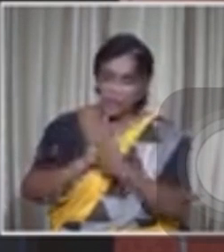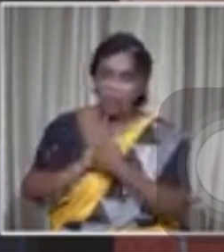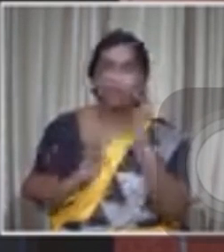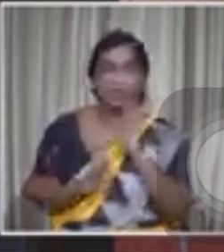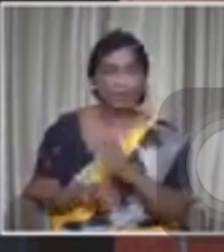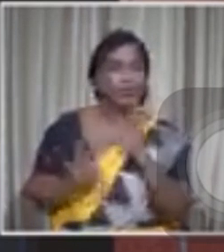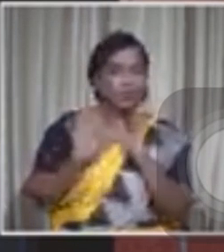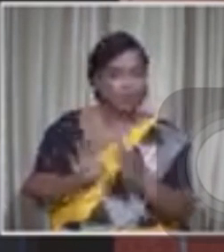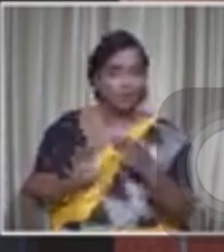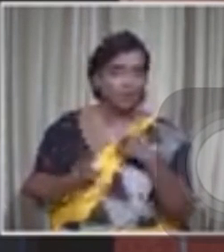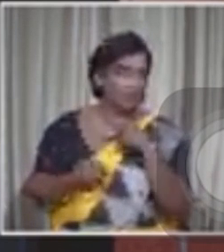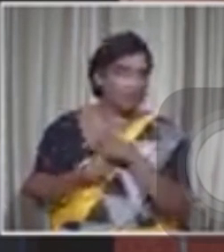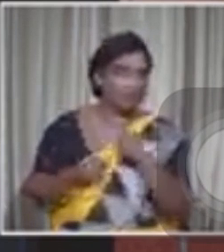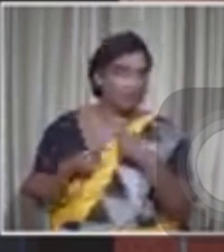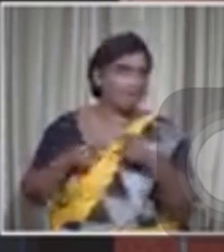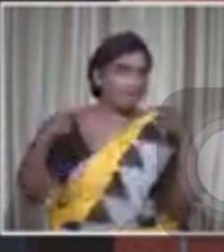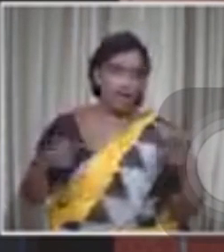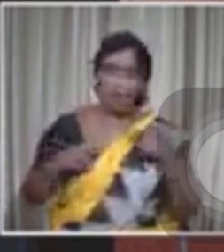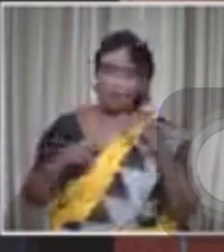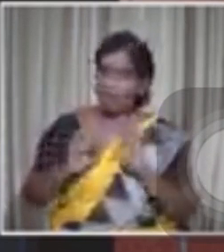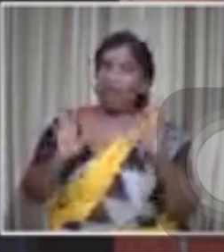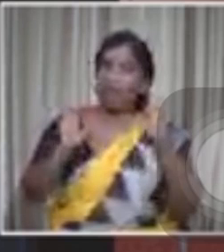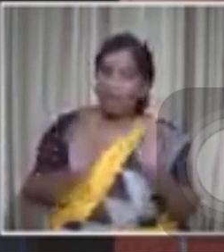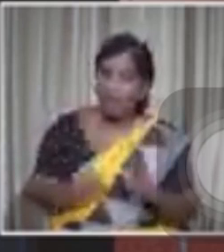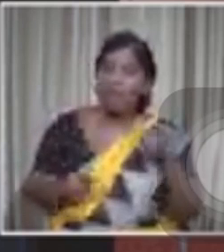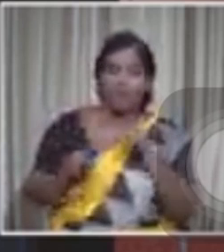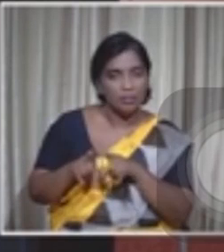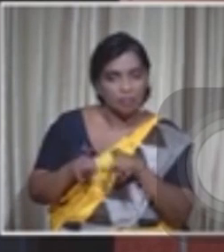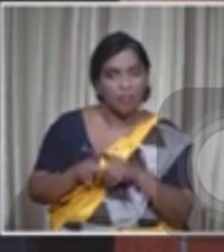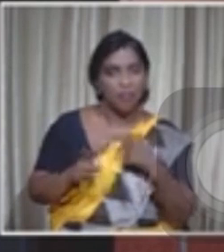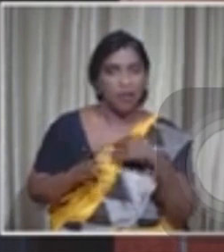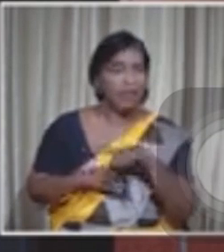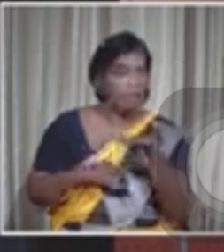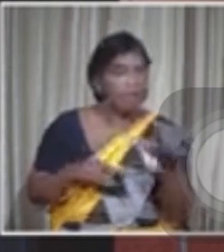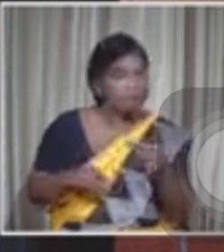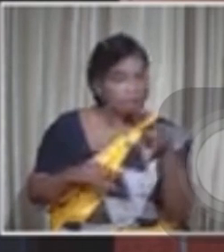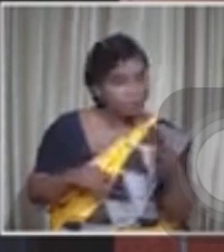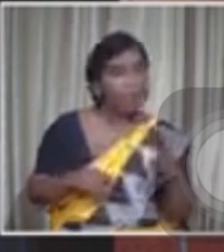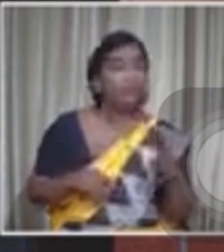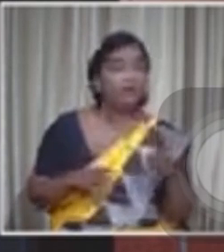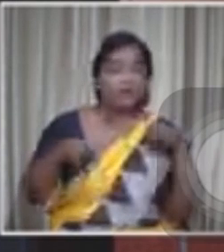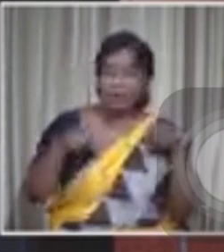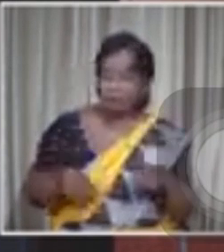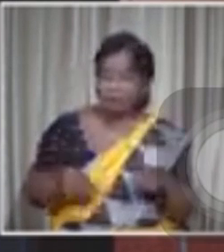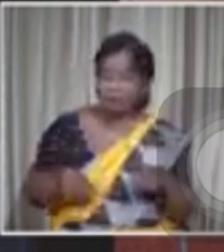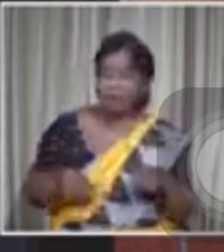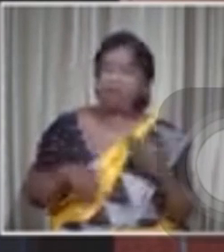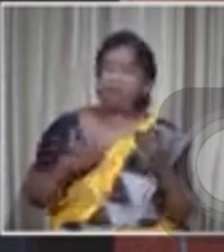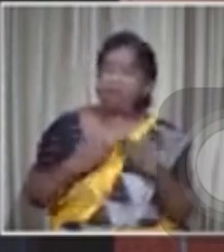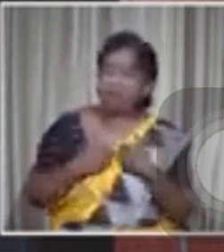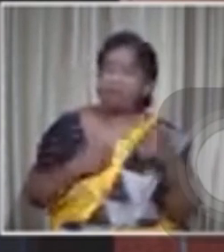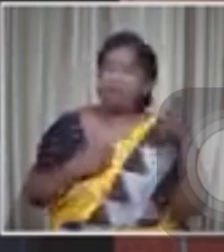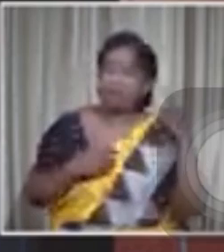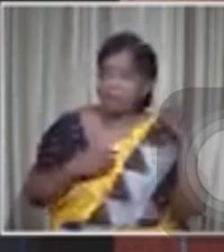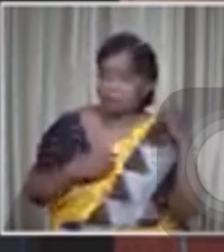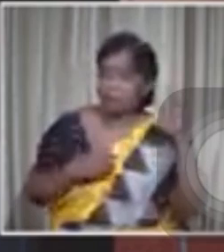ஆனால் இதே வகையான அந்த மண்ணிலே நாங்கள் எவ்வாறு இப்பொழுதும் படைகளால் சூழப்பட்டு ஒரு திறந்த வழி சிறைச்சாலையே